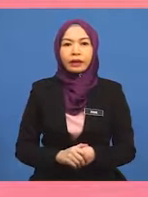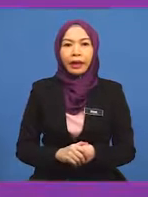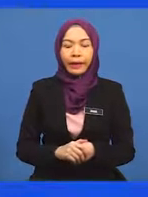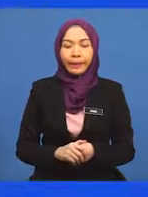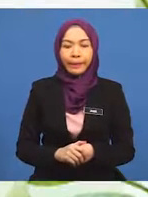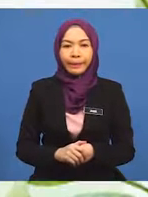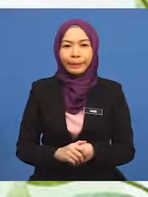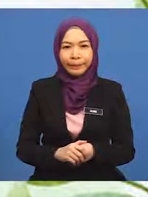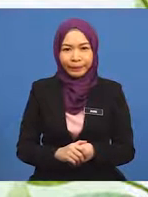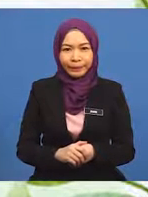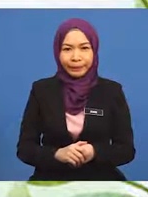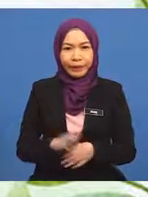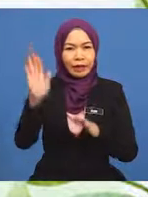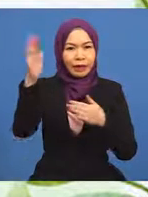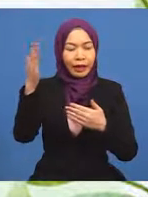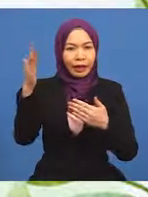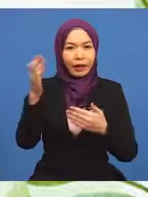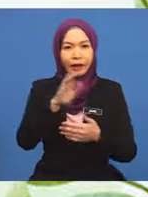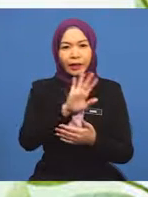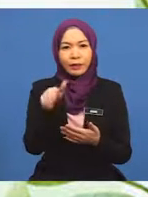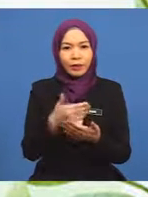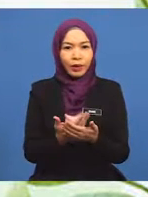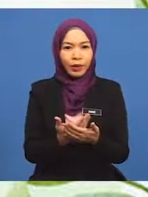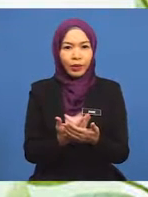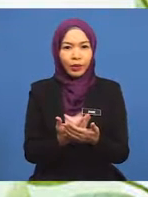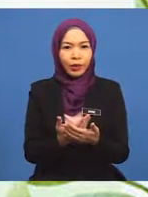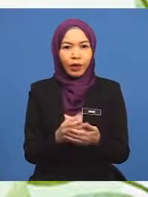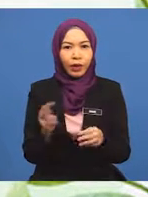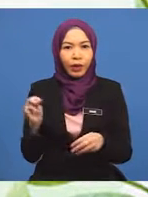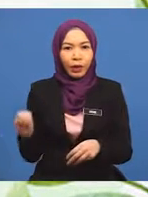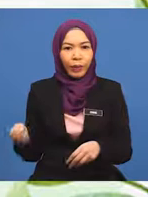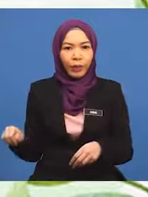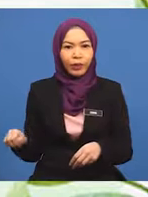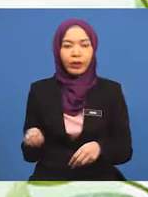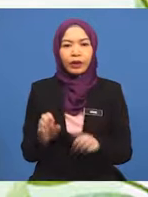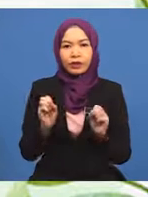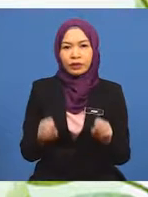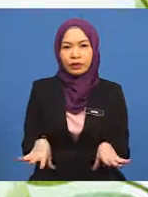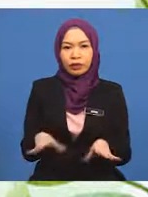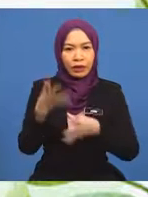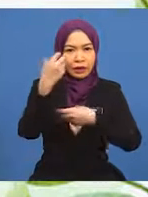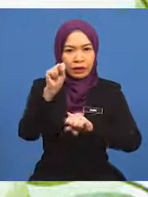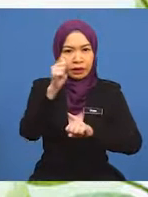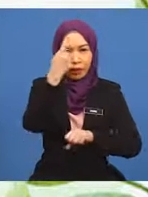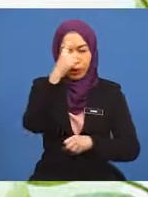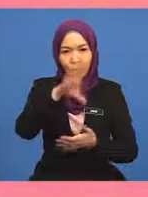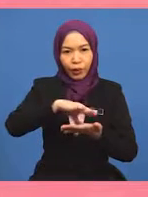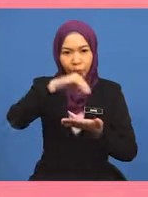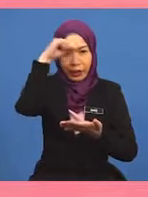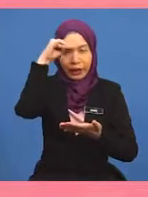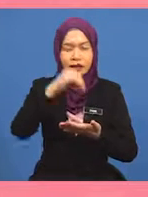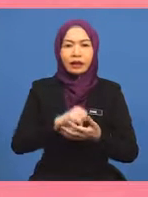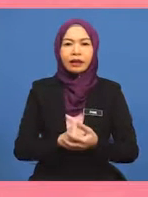Baiklah, diharapkan murid-murid sudah bersedia untuk pembelajaran yang